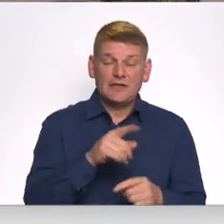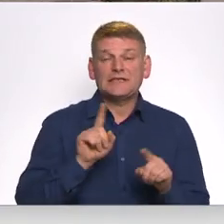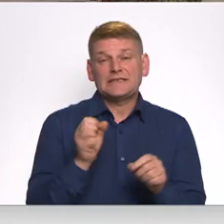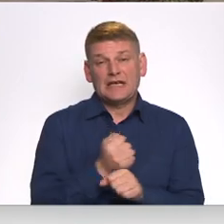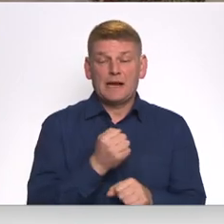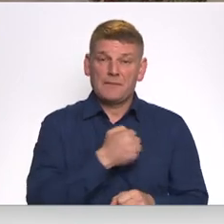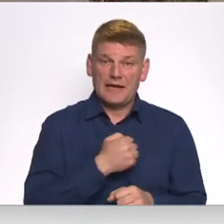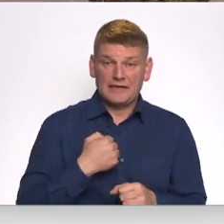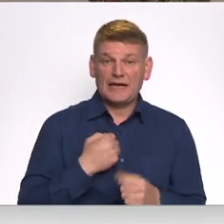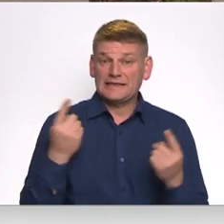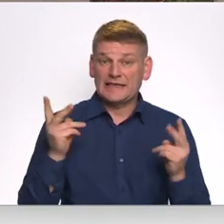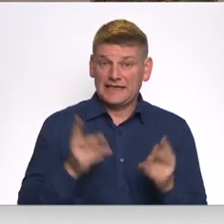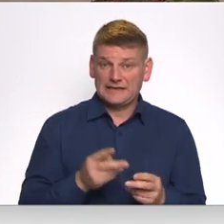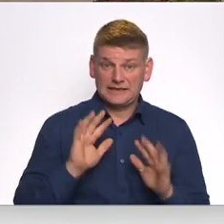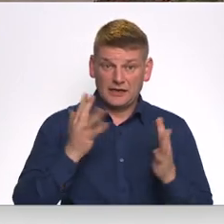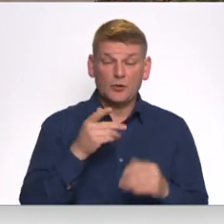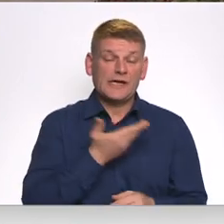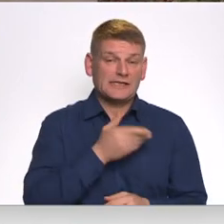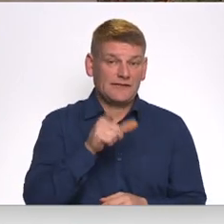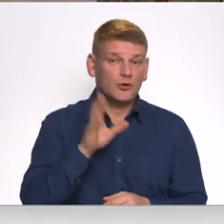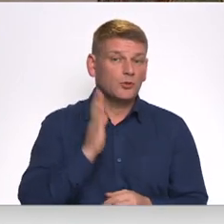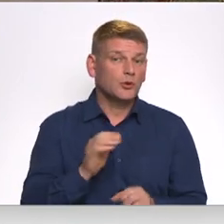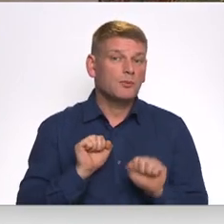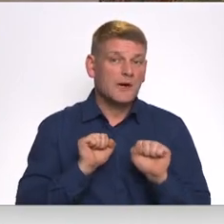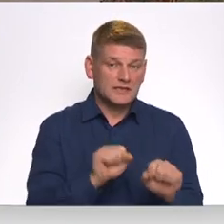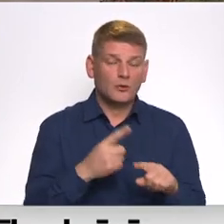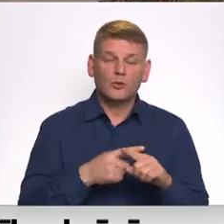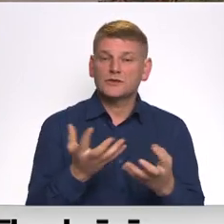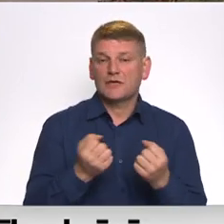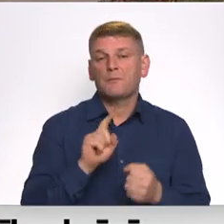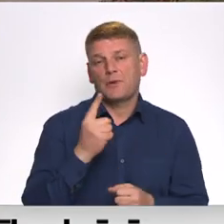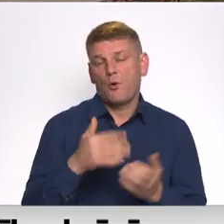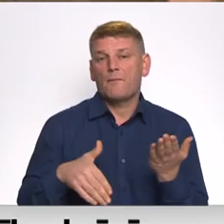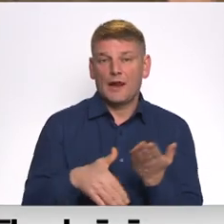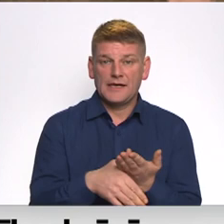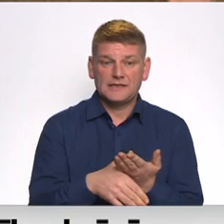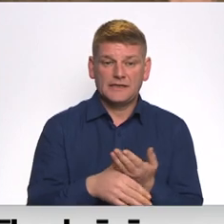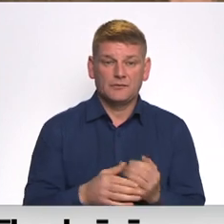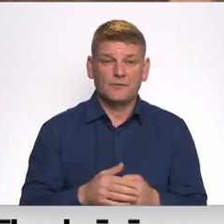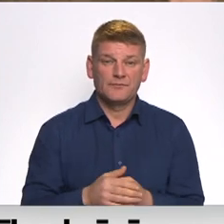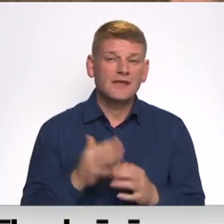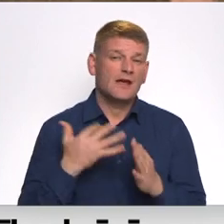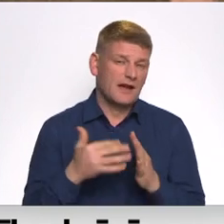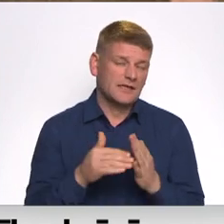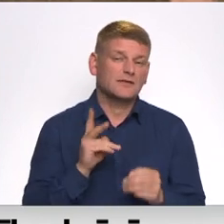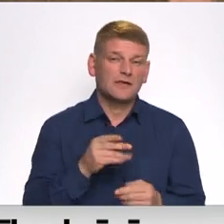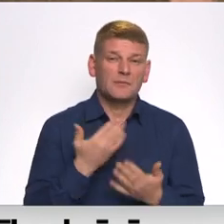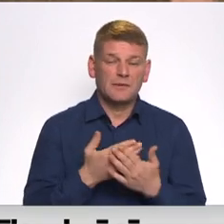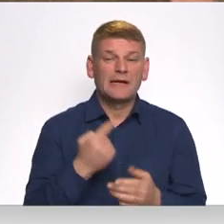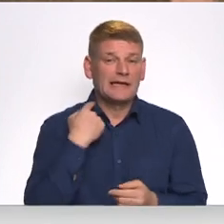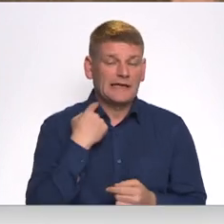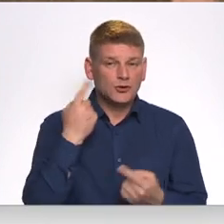militārās krīzes gadījumā iedzīvotāji būtu pasargāti un saņemtu pirmo palīdzību. Jāreitinās, ka pieņemsim Rīgas domē